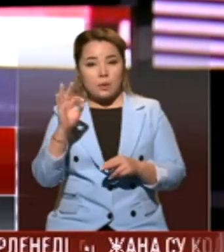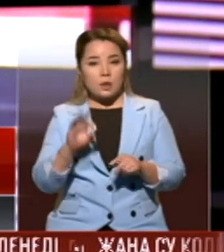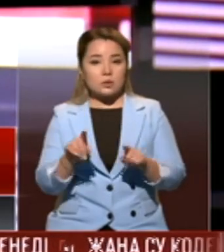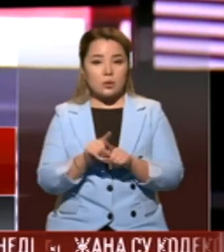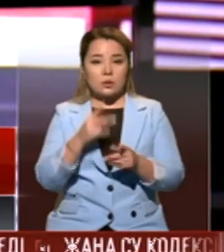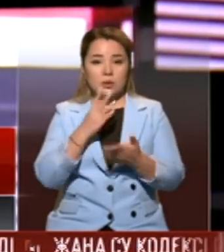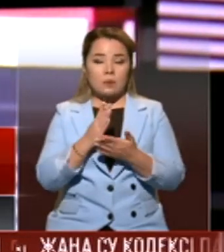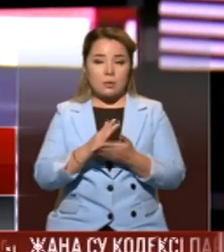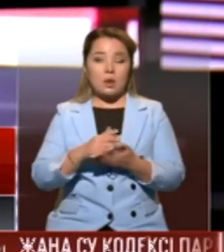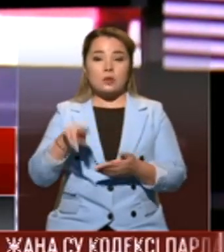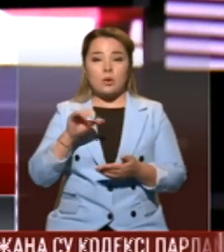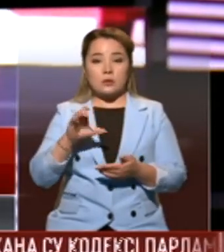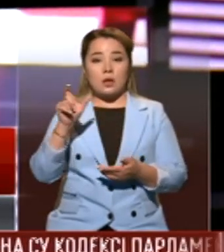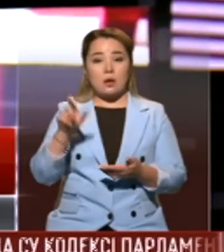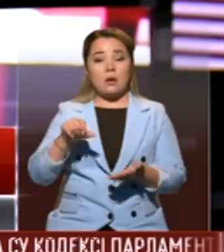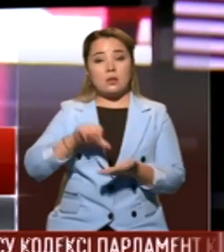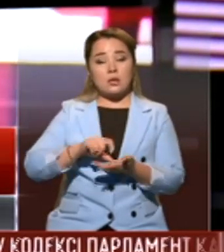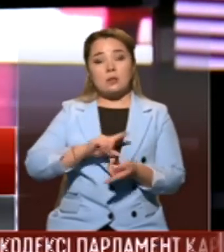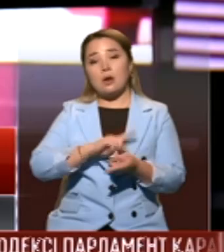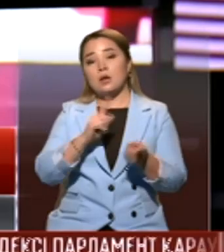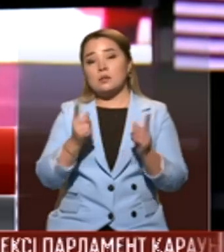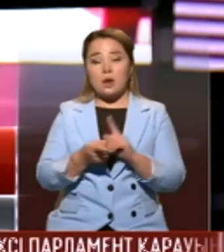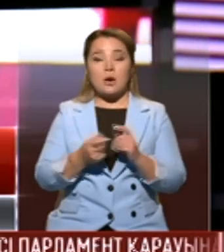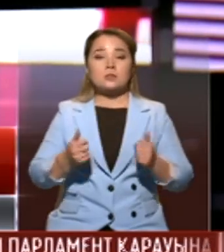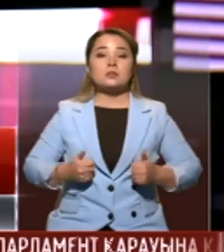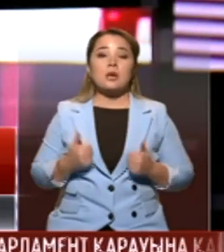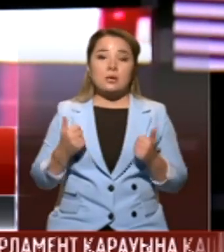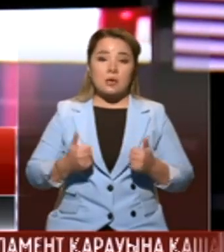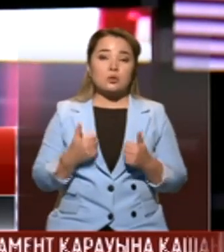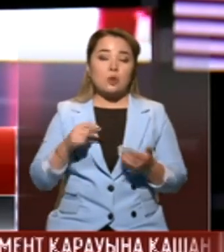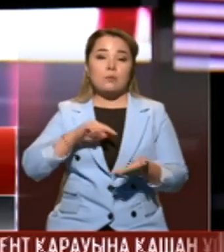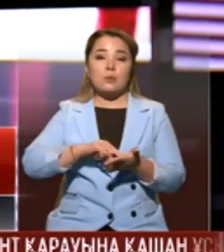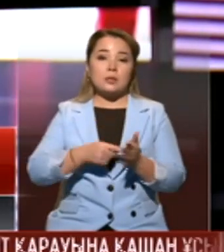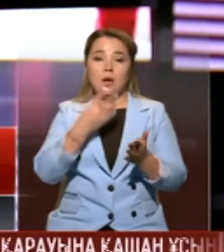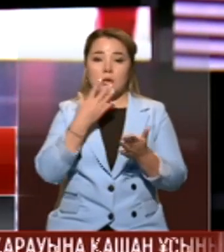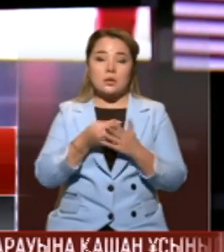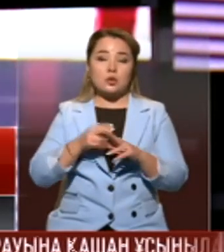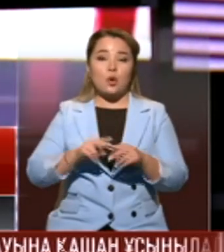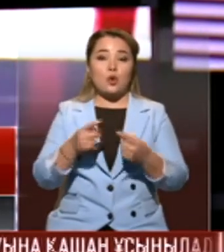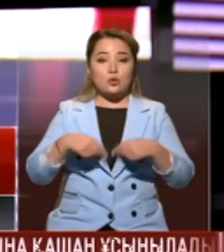Енді досаға бұл керісінше ынталандыру мақсатында айтқан ғой, осында